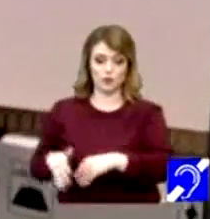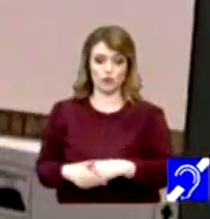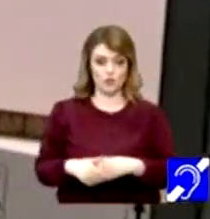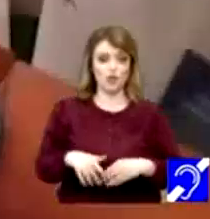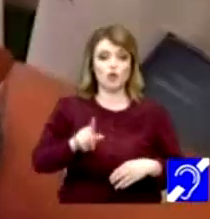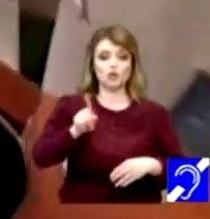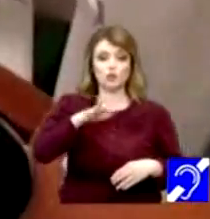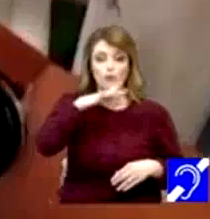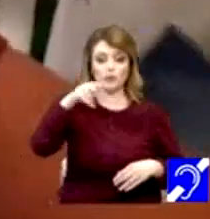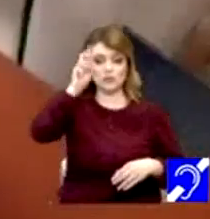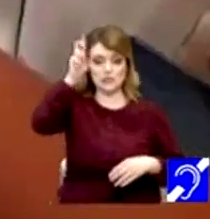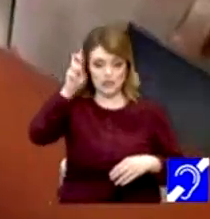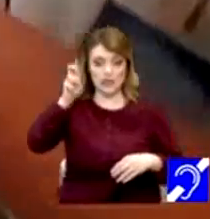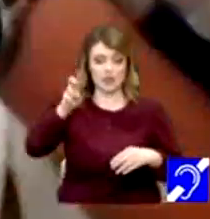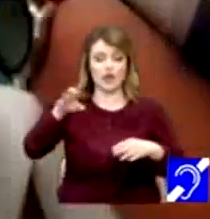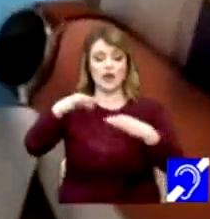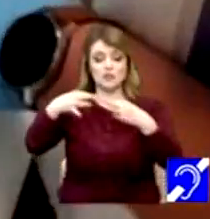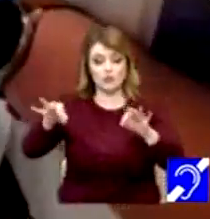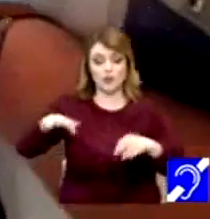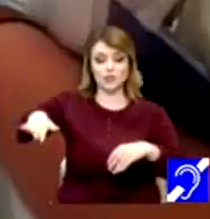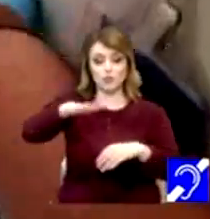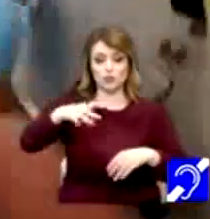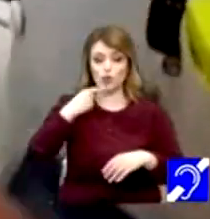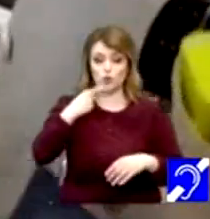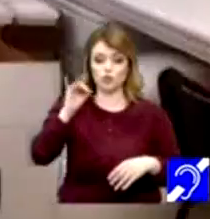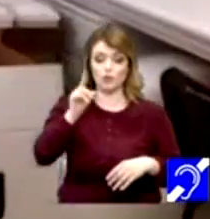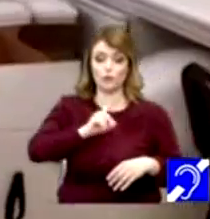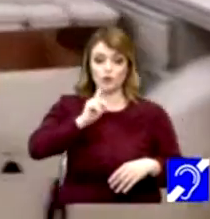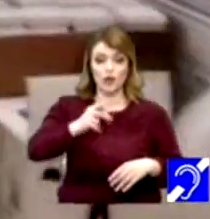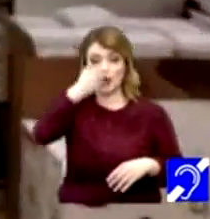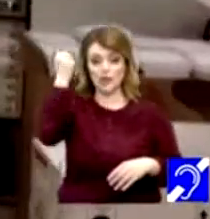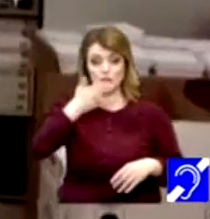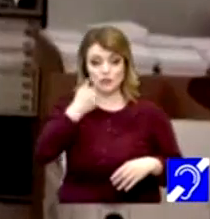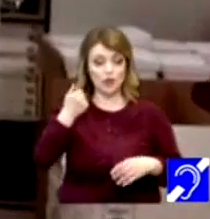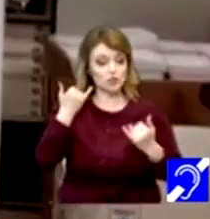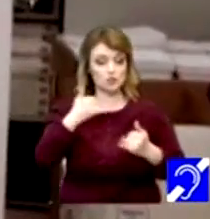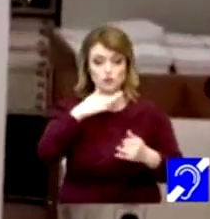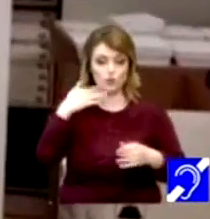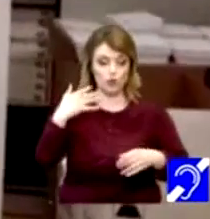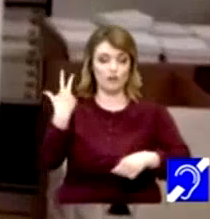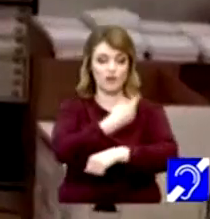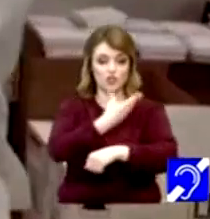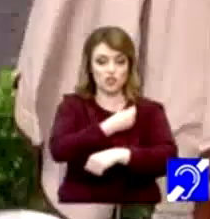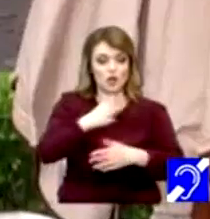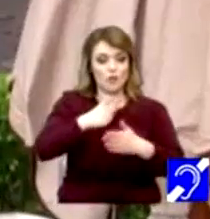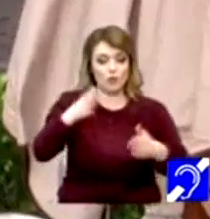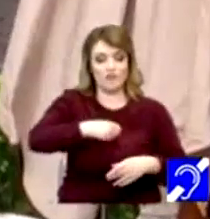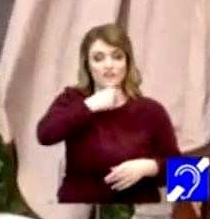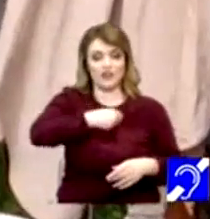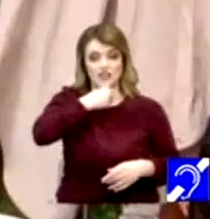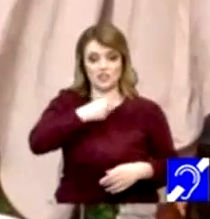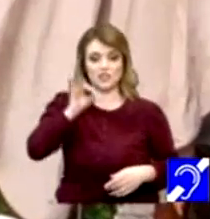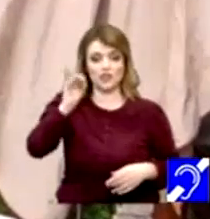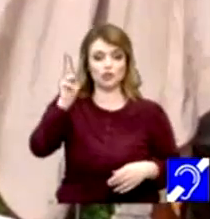să iasă din zona roșie și din cea portocalie. În același timp, Italia se va concentra pe imunizarea extinsă a vârstnicilor și a